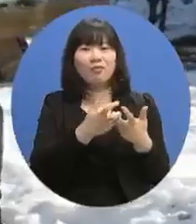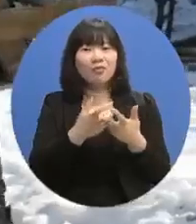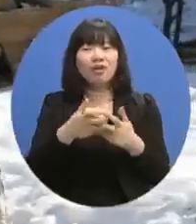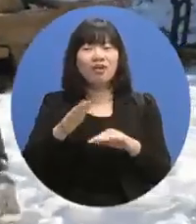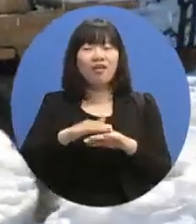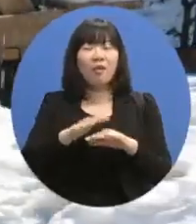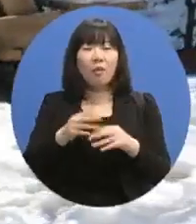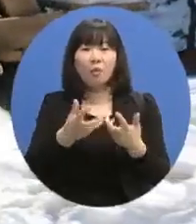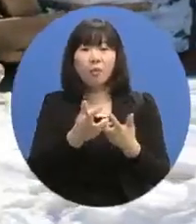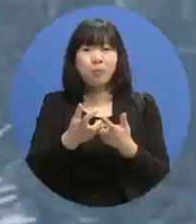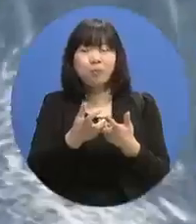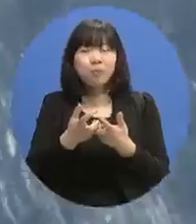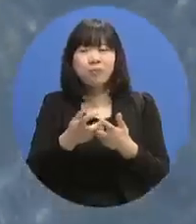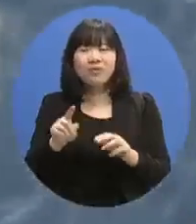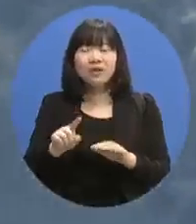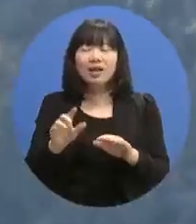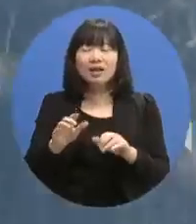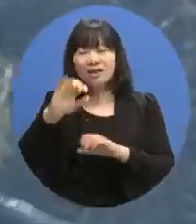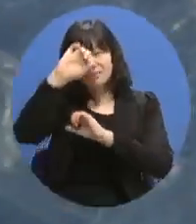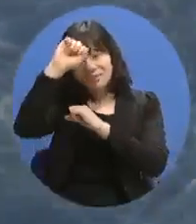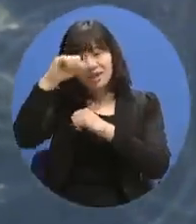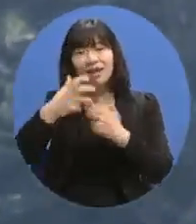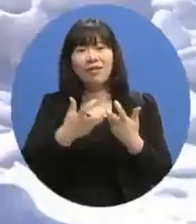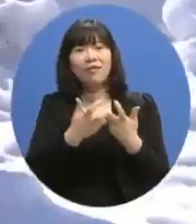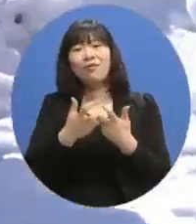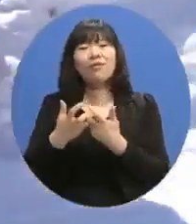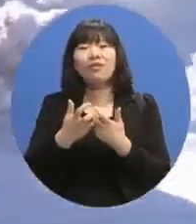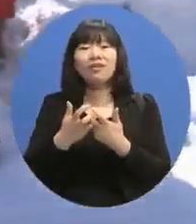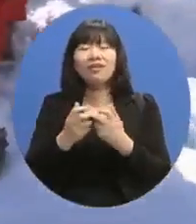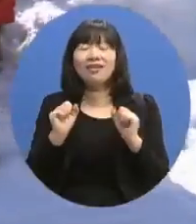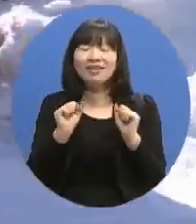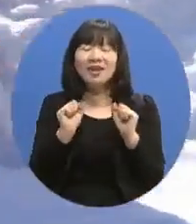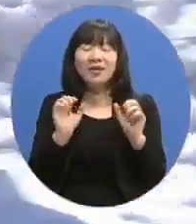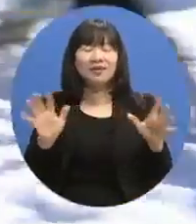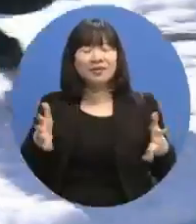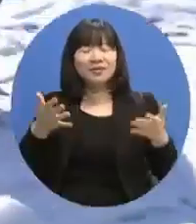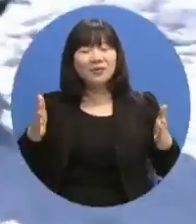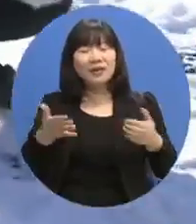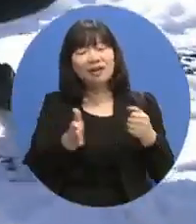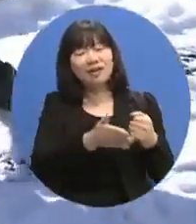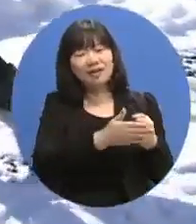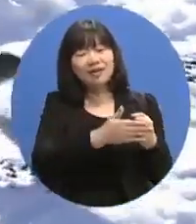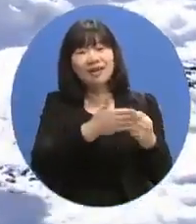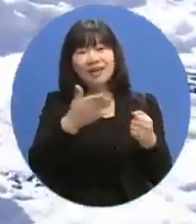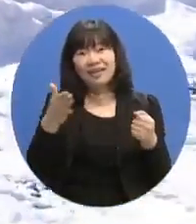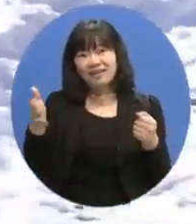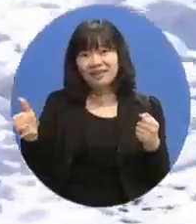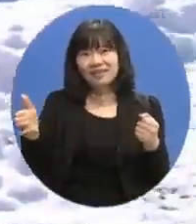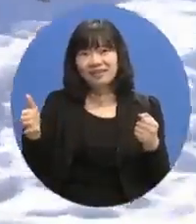손이 꽁꽁꽁꽁, 팔이 꽁꽁꽁, 겨울바람 때문에